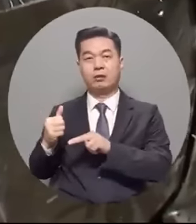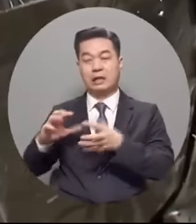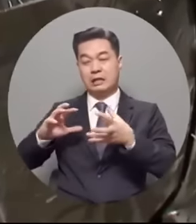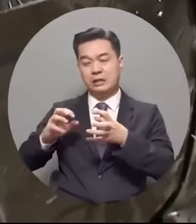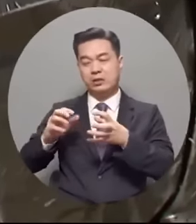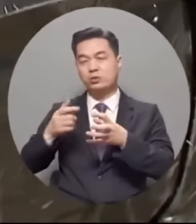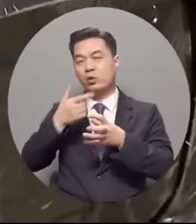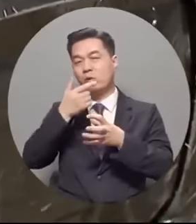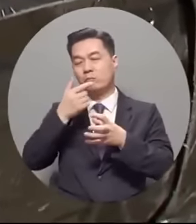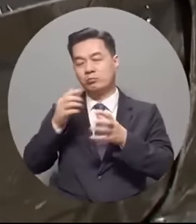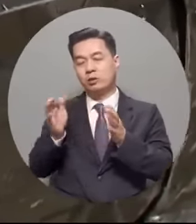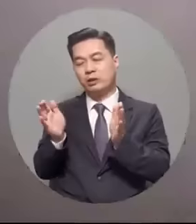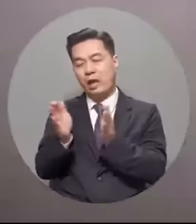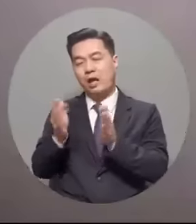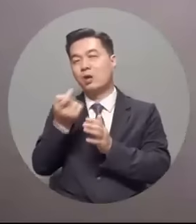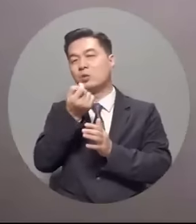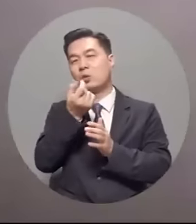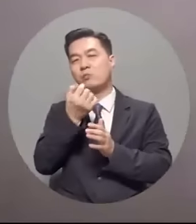찌그러진 모습입니다.